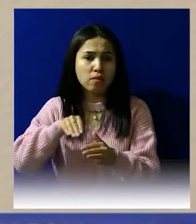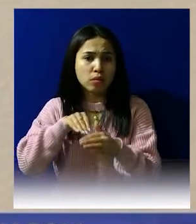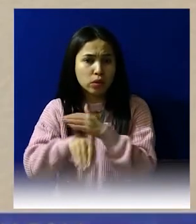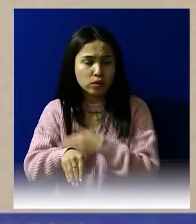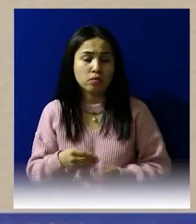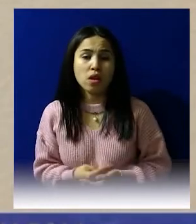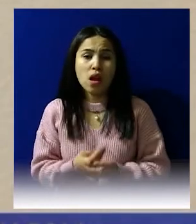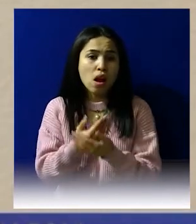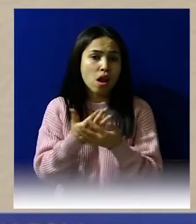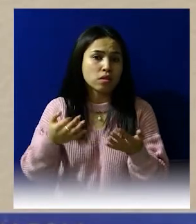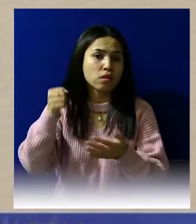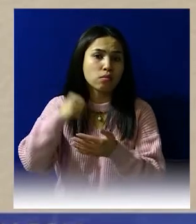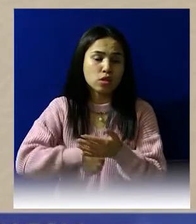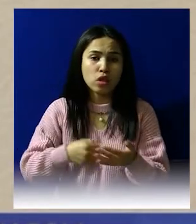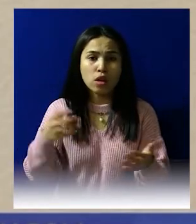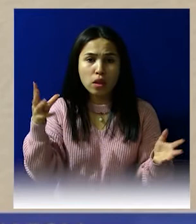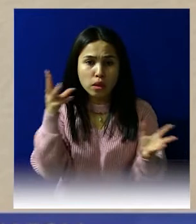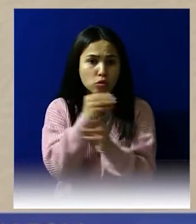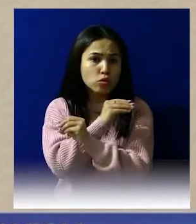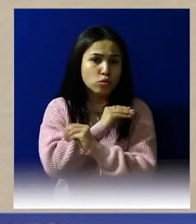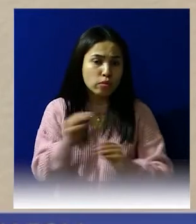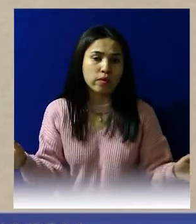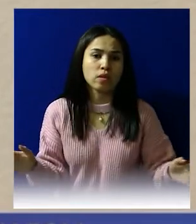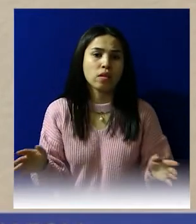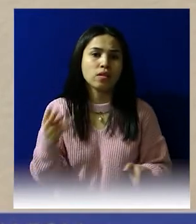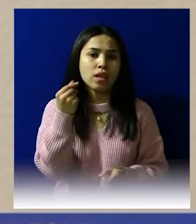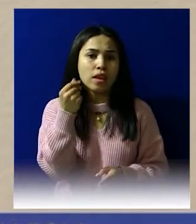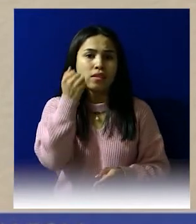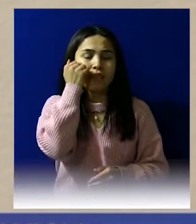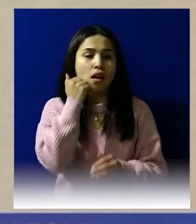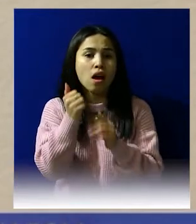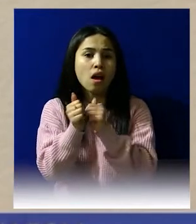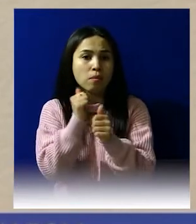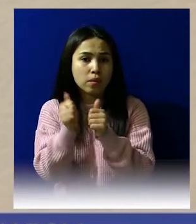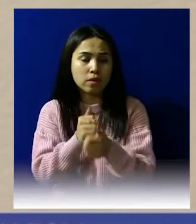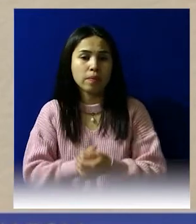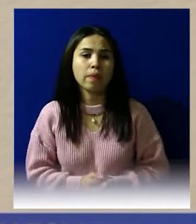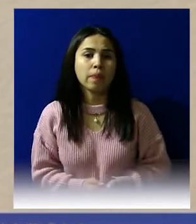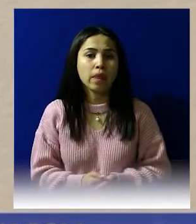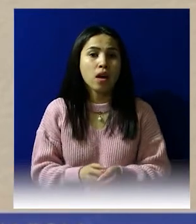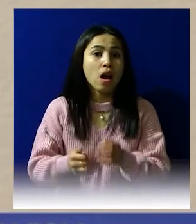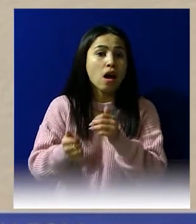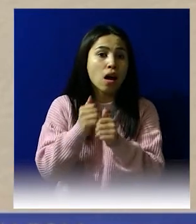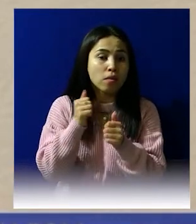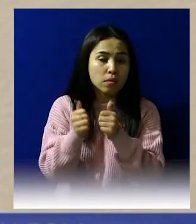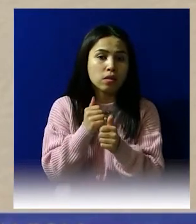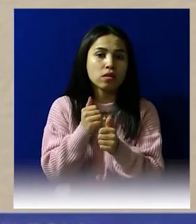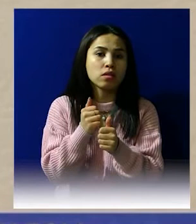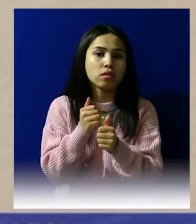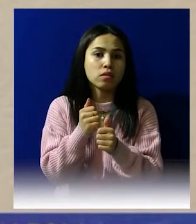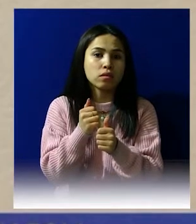это пожилые люди пенсионного возраста, по тем или иным причинам не успели вовремя обменять старые